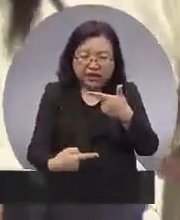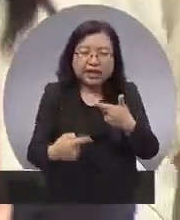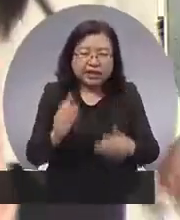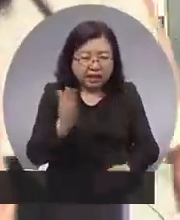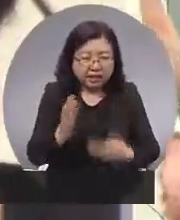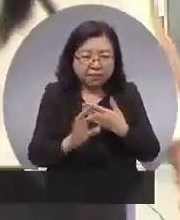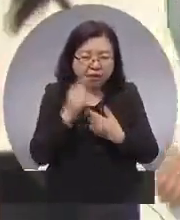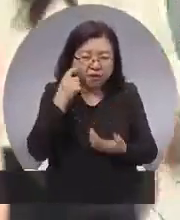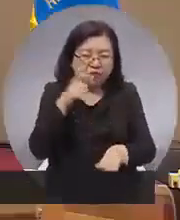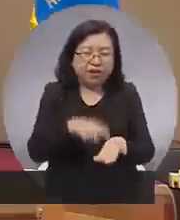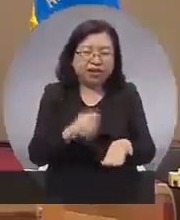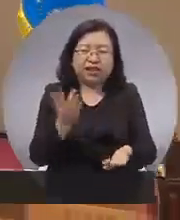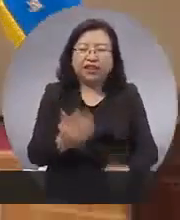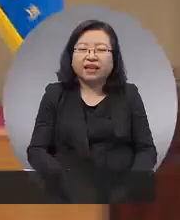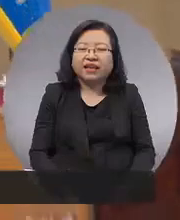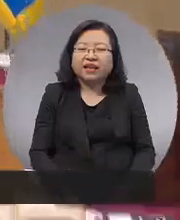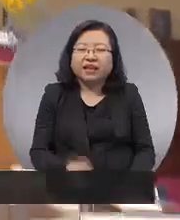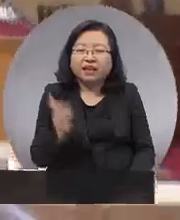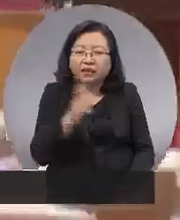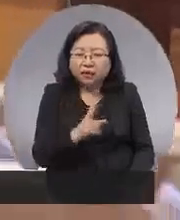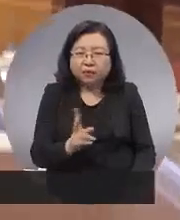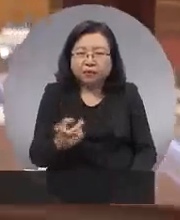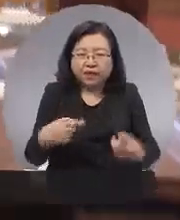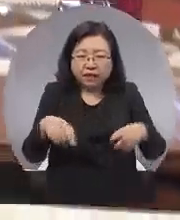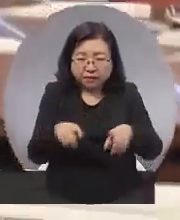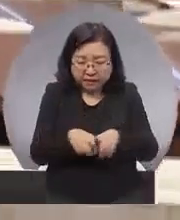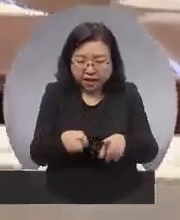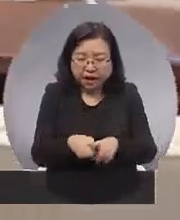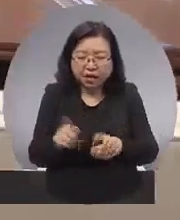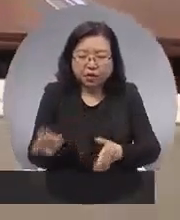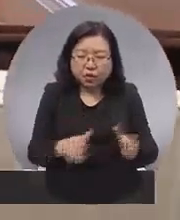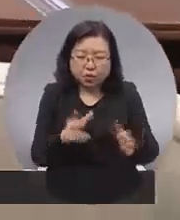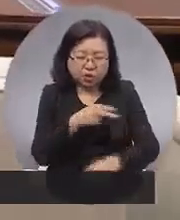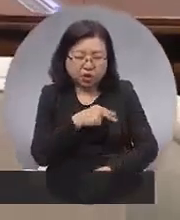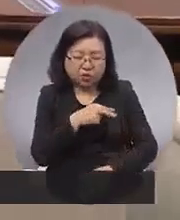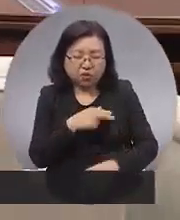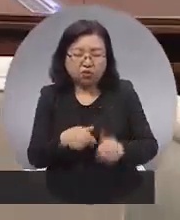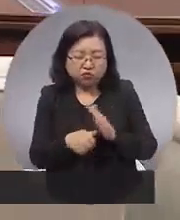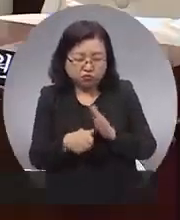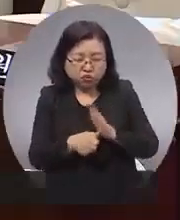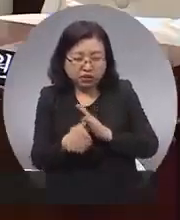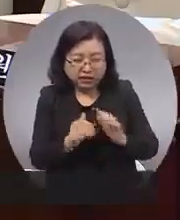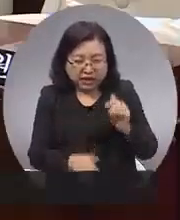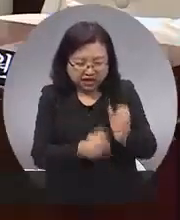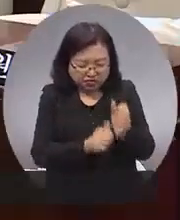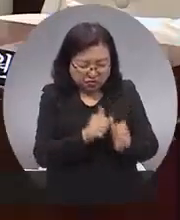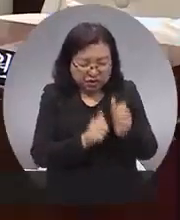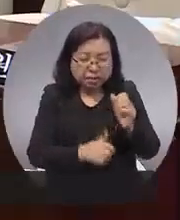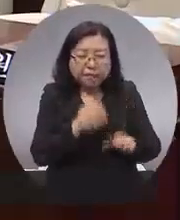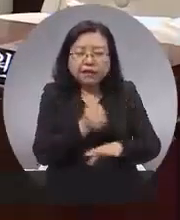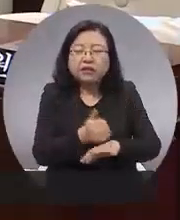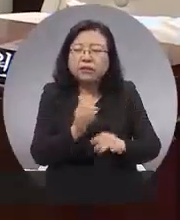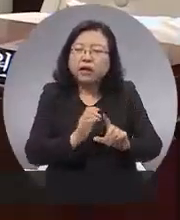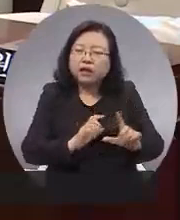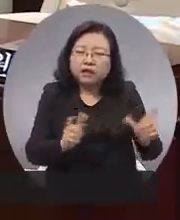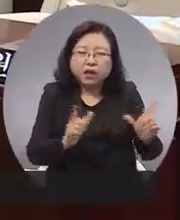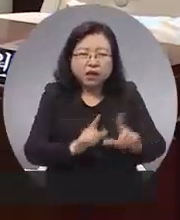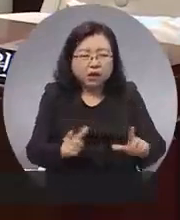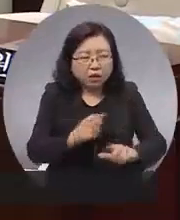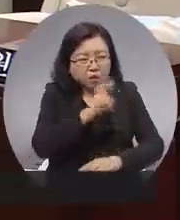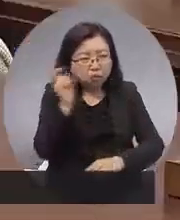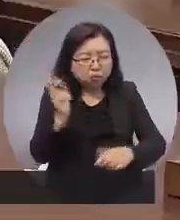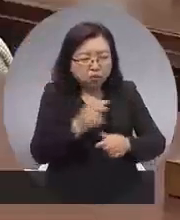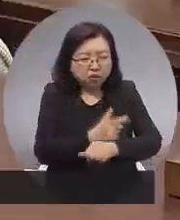있습니다 한편 함께 치러지는 도의원 선거 후보자 경쟁률은 마지막 날 오후 6시 기준